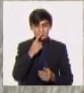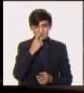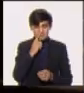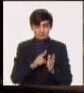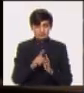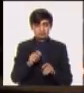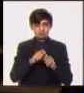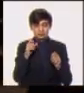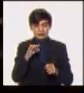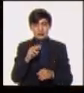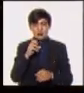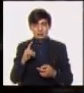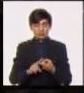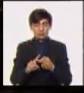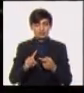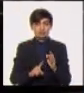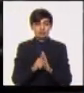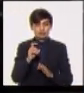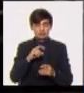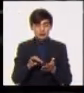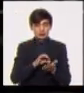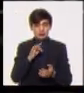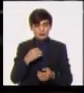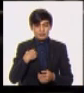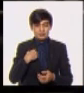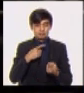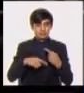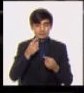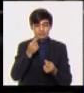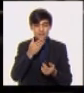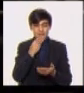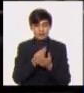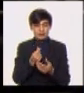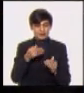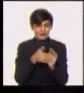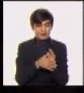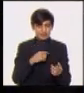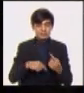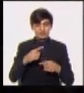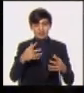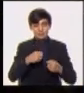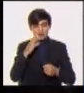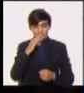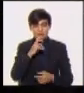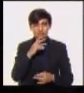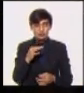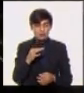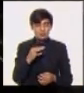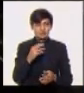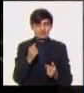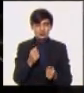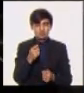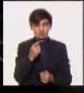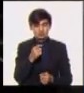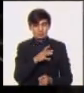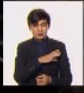как бы, и сразу карантин начался. Мы как бы успели, скажем так, вернуть свои деньги, то, что мы на фильм потратили. Но, к сожалению,